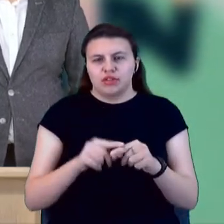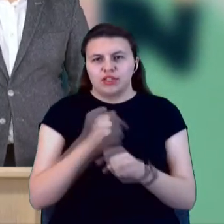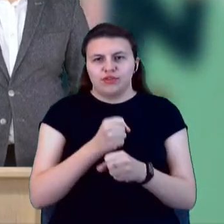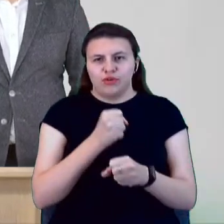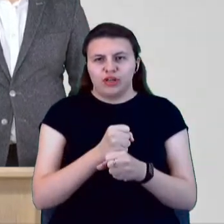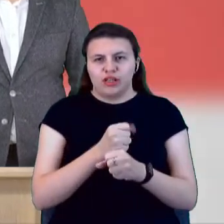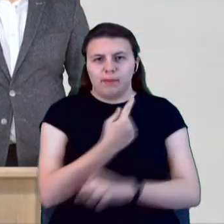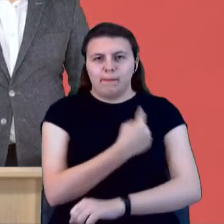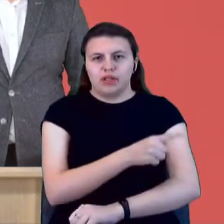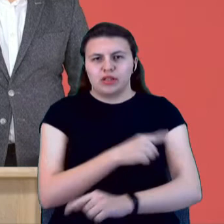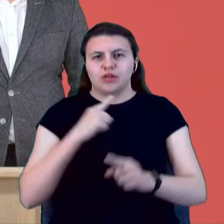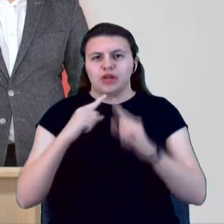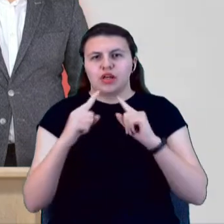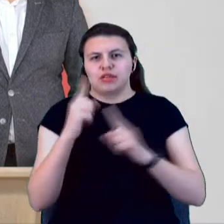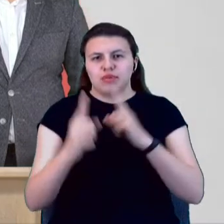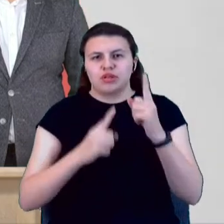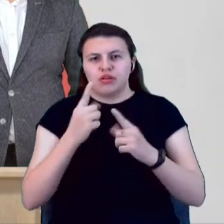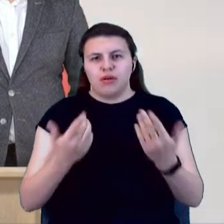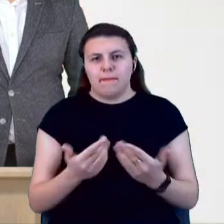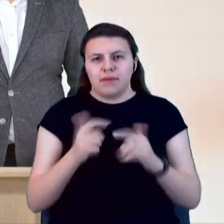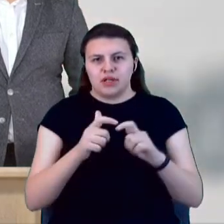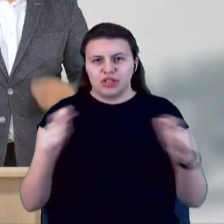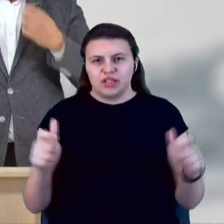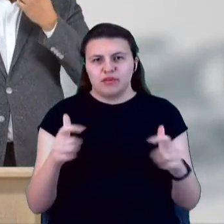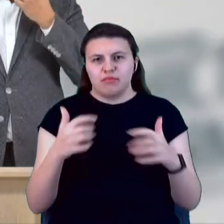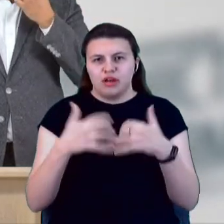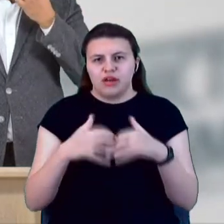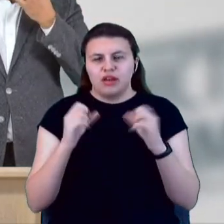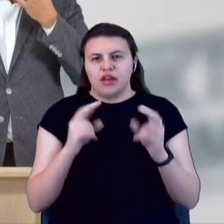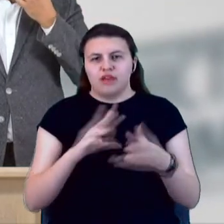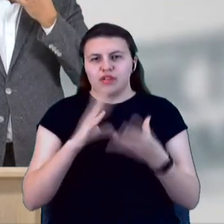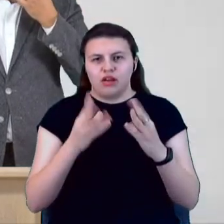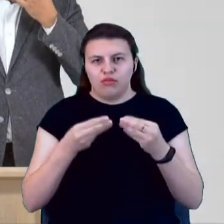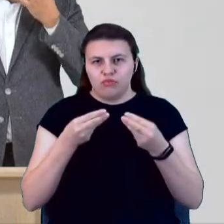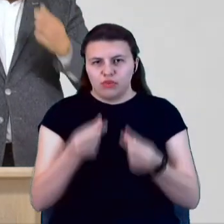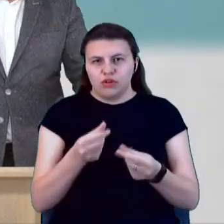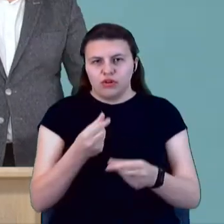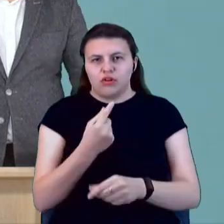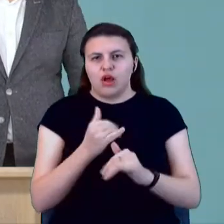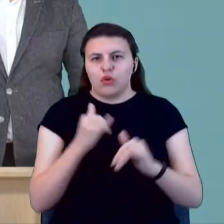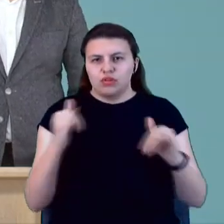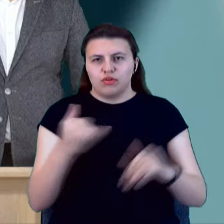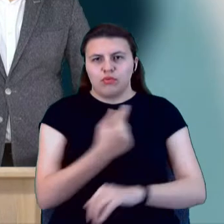для мешканців Краматорська? Як це загалом може вплинути на розвиток медичної сфери в місті?